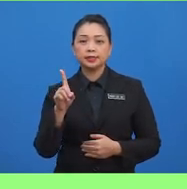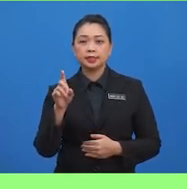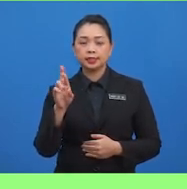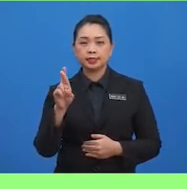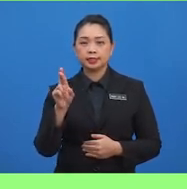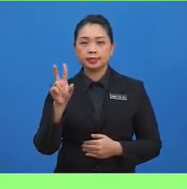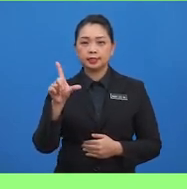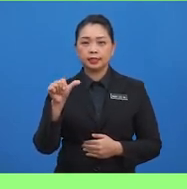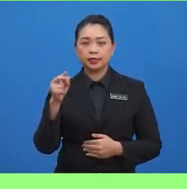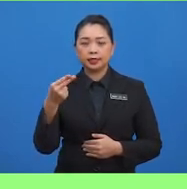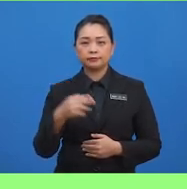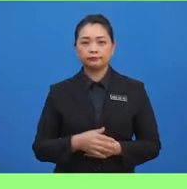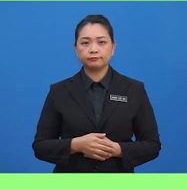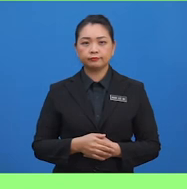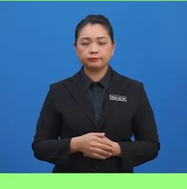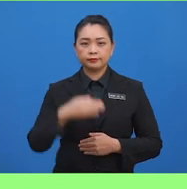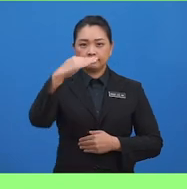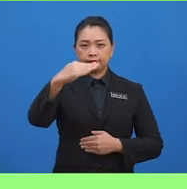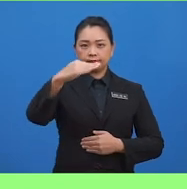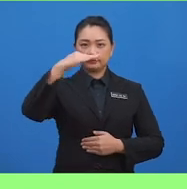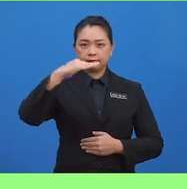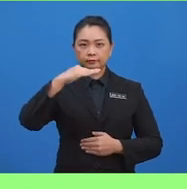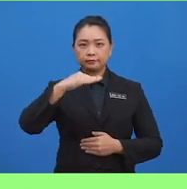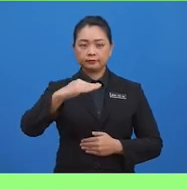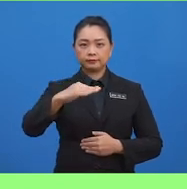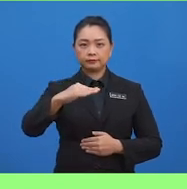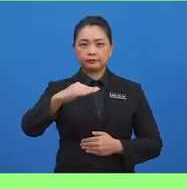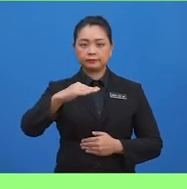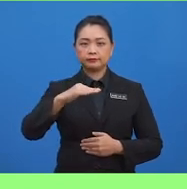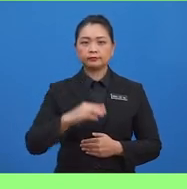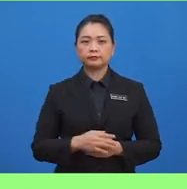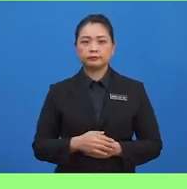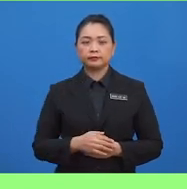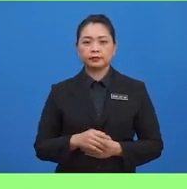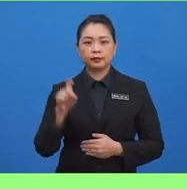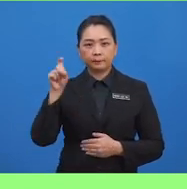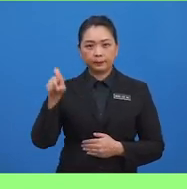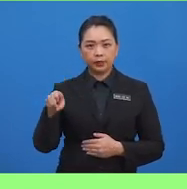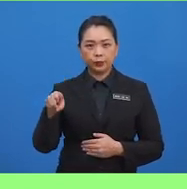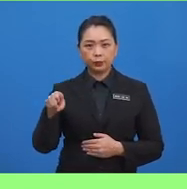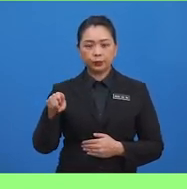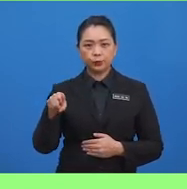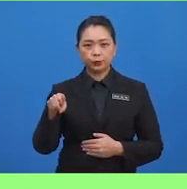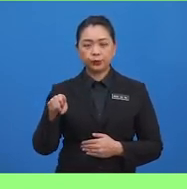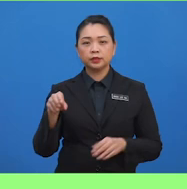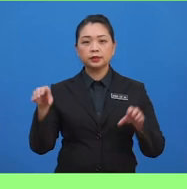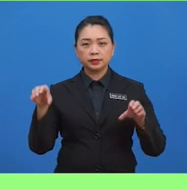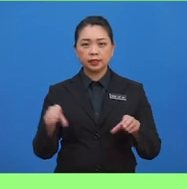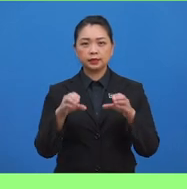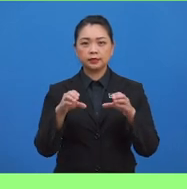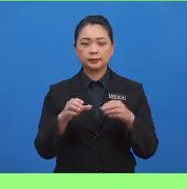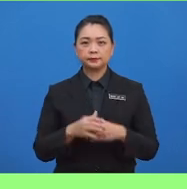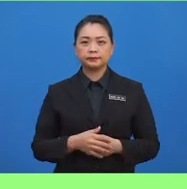baris kedua perkataan pertama perlu kedua di channel